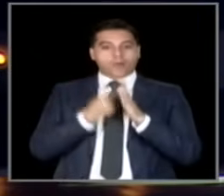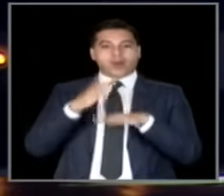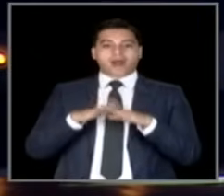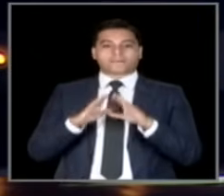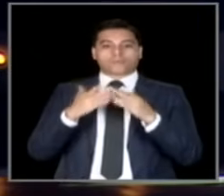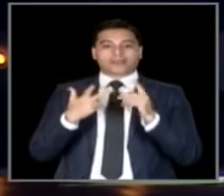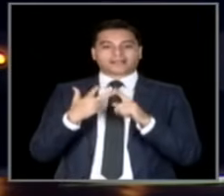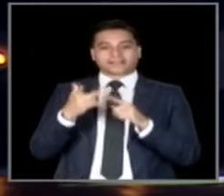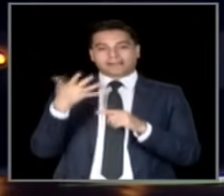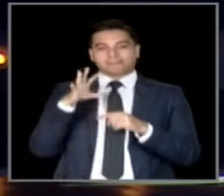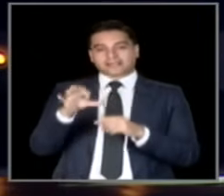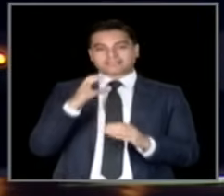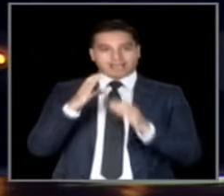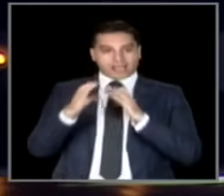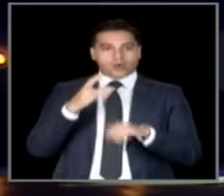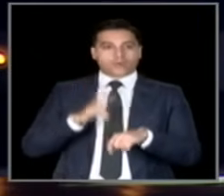الثالثة، 9 نقاط